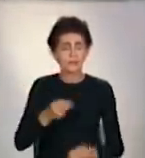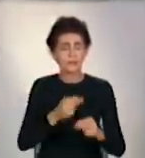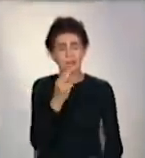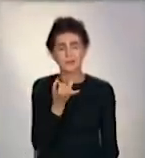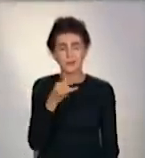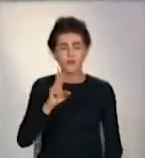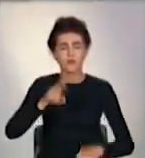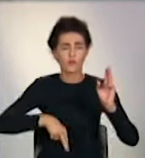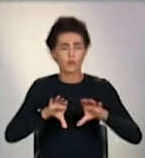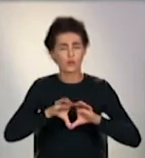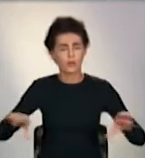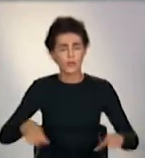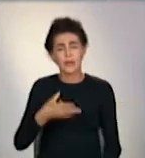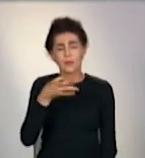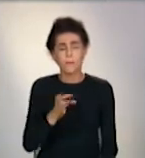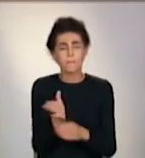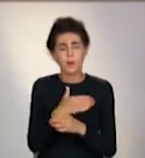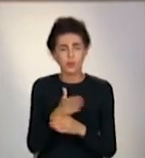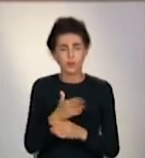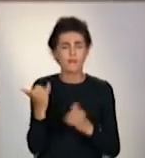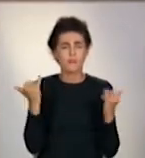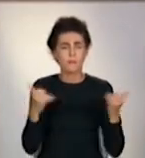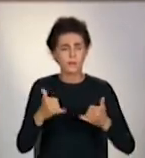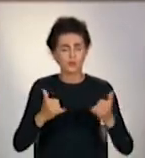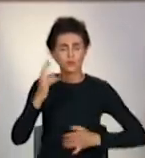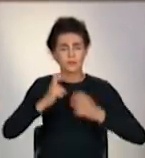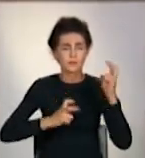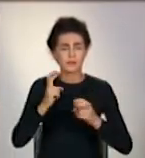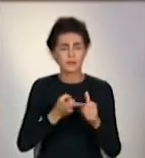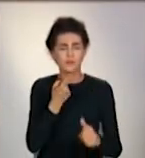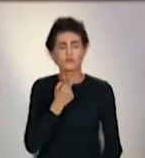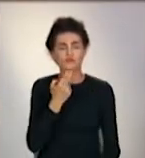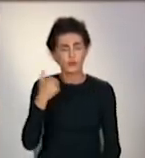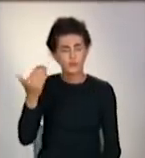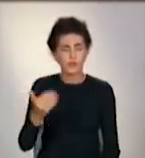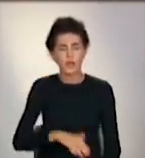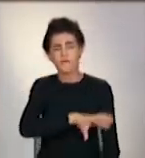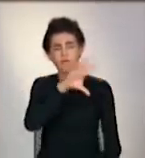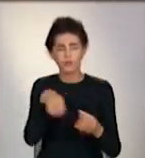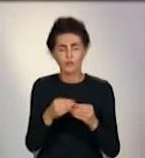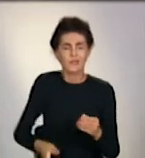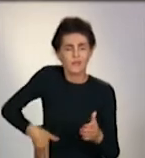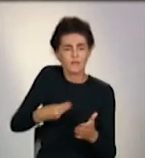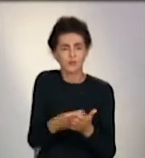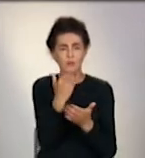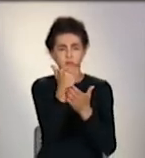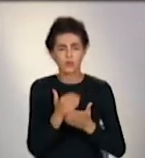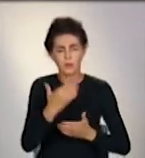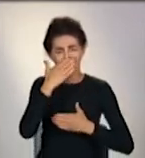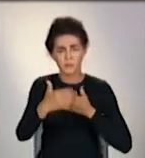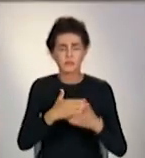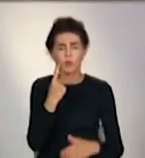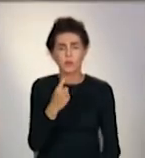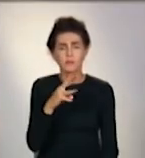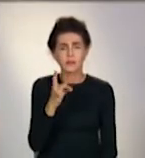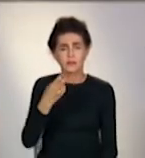і фарбованого рулону на Маріупольському металургійному комбінаті імені Ілліча. Загальні інвестиції у проєкт – понад 1